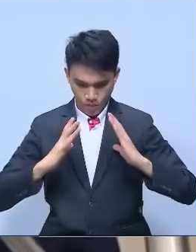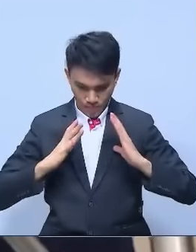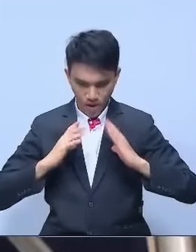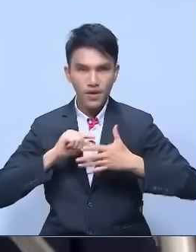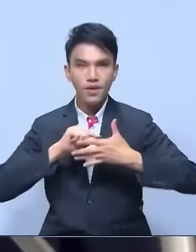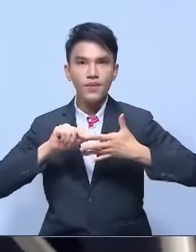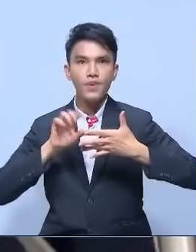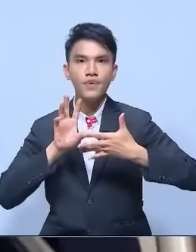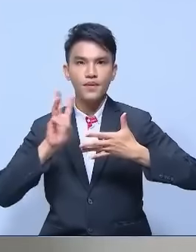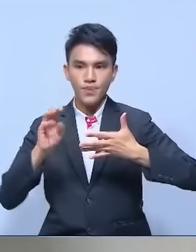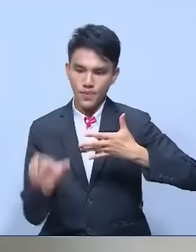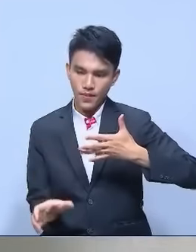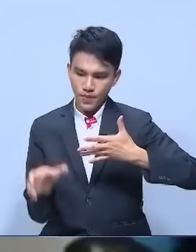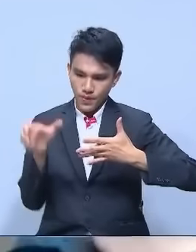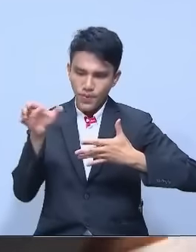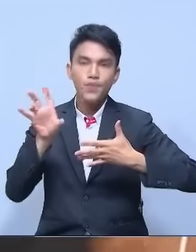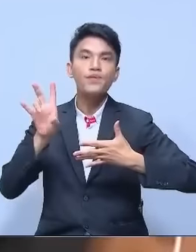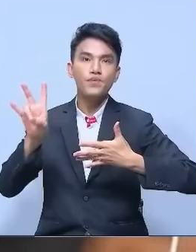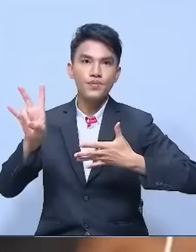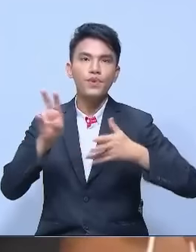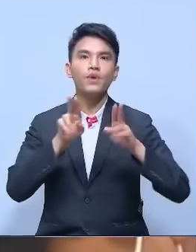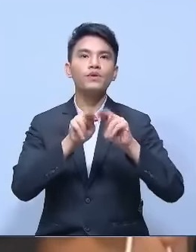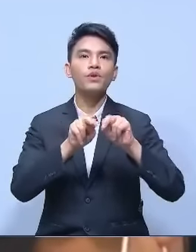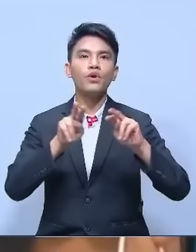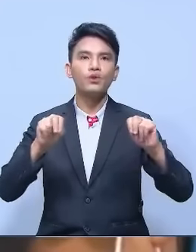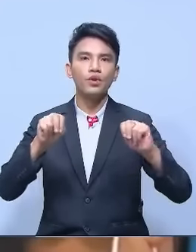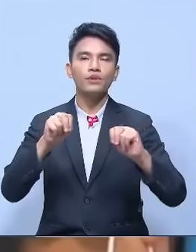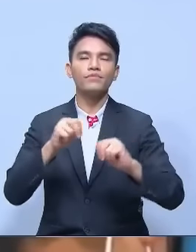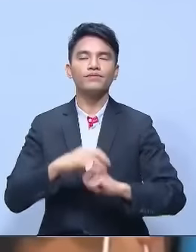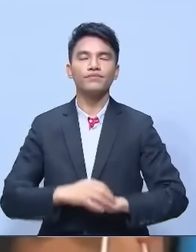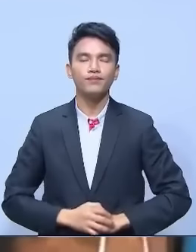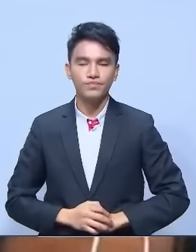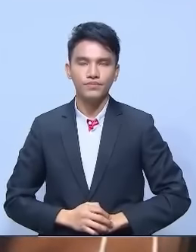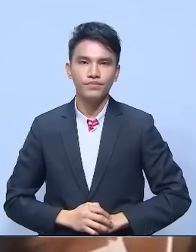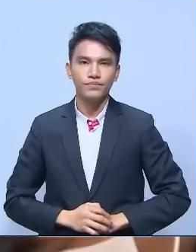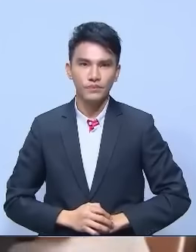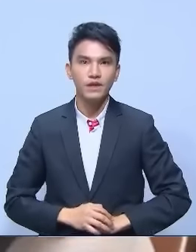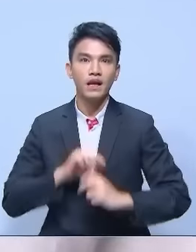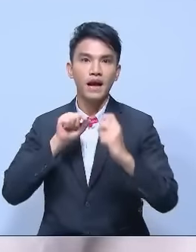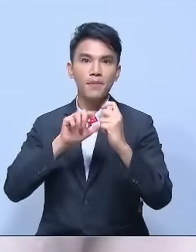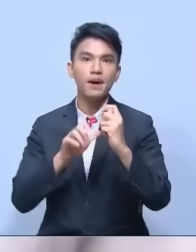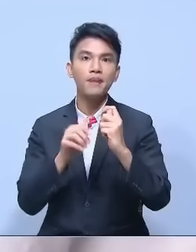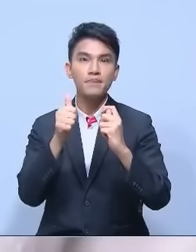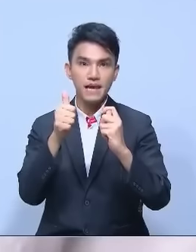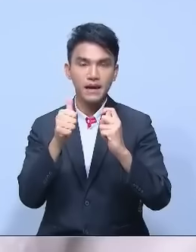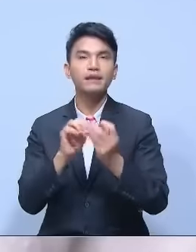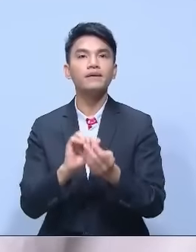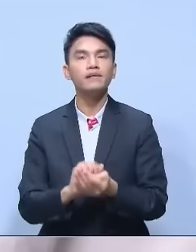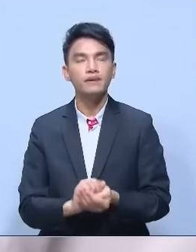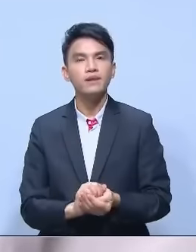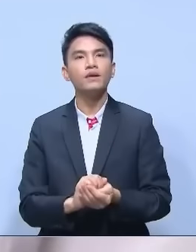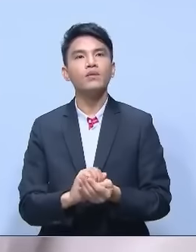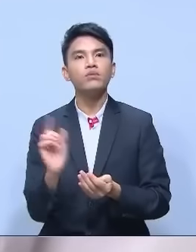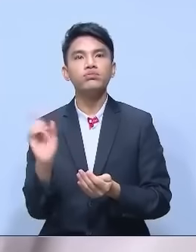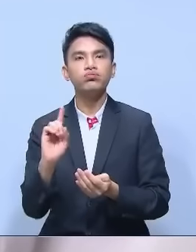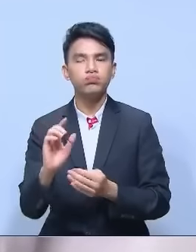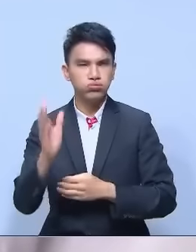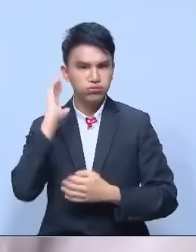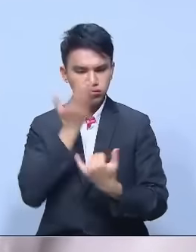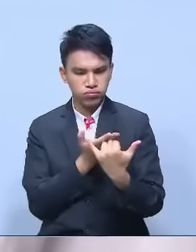ของอาคารสูง7ชั้นในซอยประชาชื่นนนทบุรี8แยก1ตำบลบางเขนอำเภอเมืองนนทบุรีในห้องก็พบร่างของชายอ